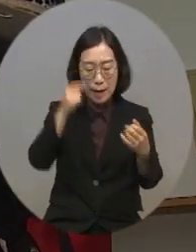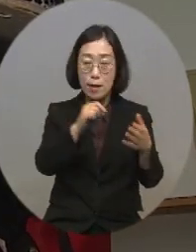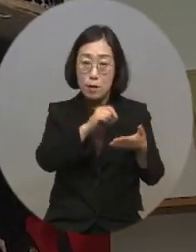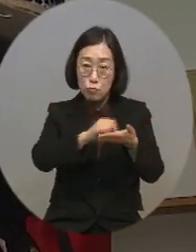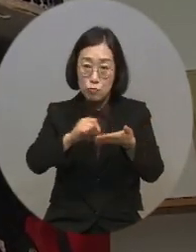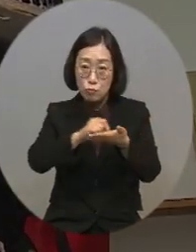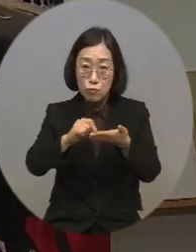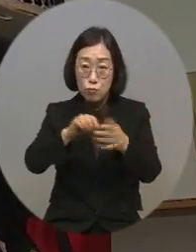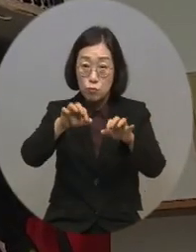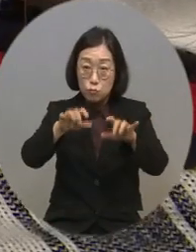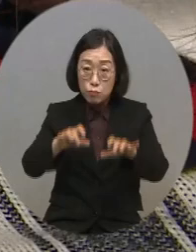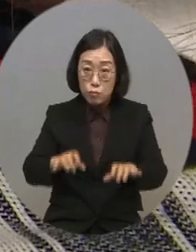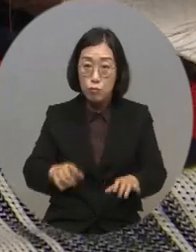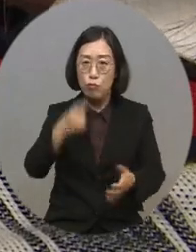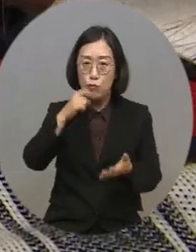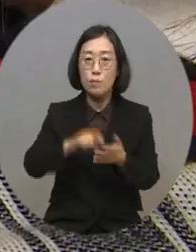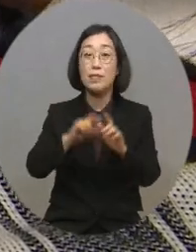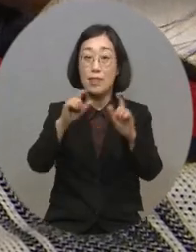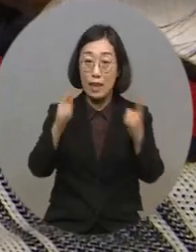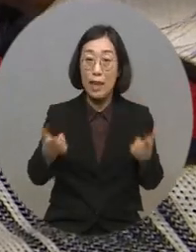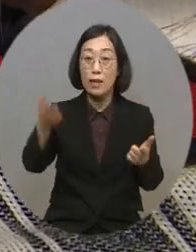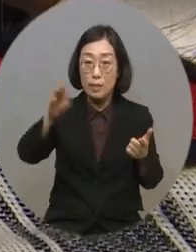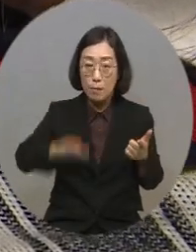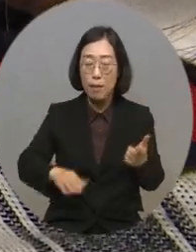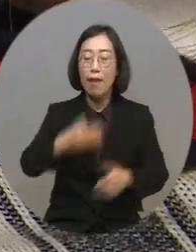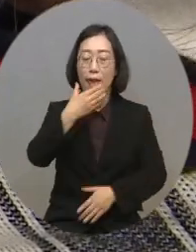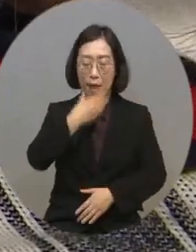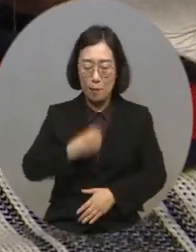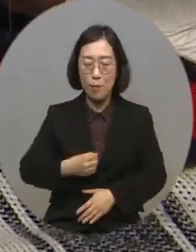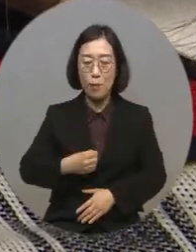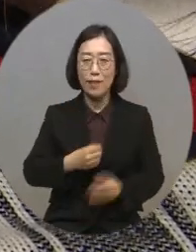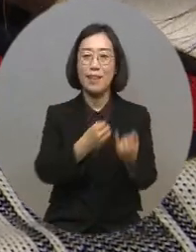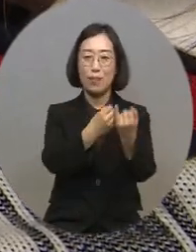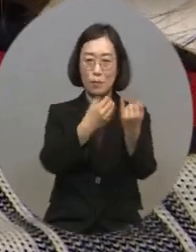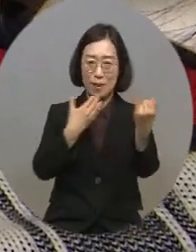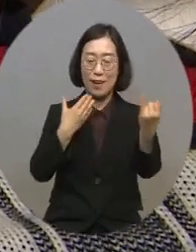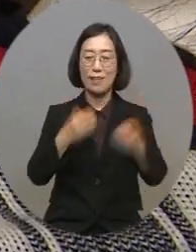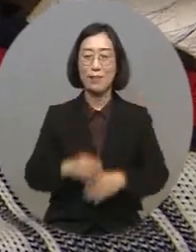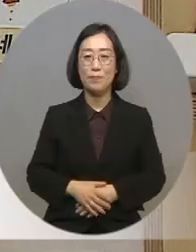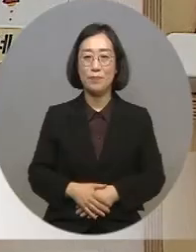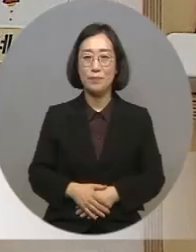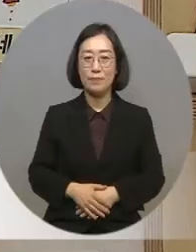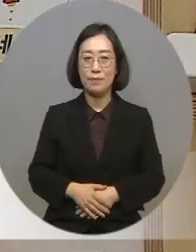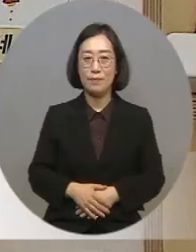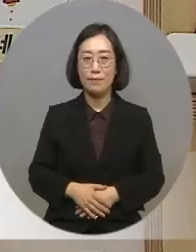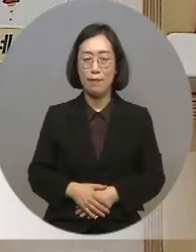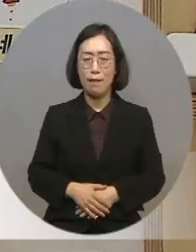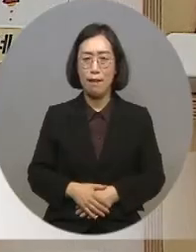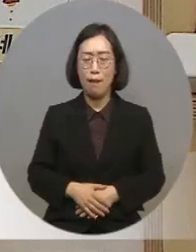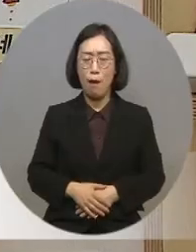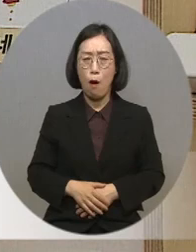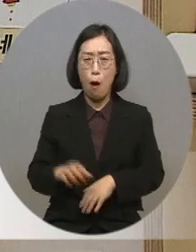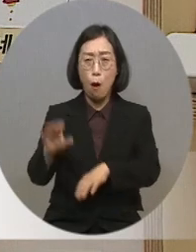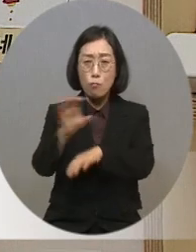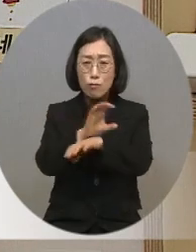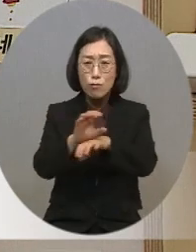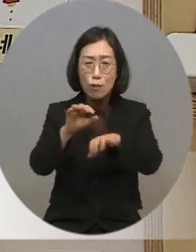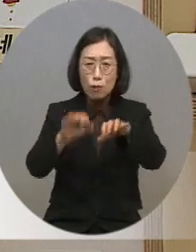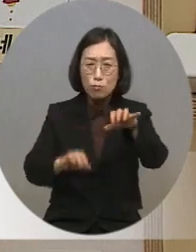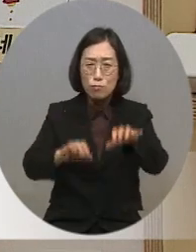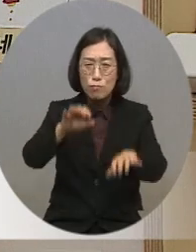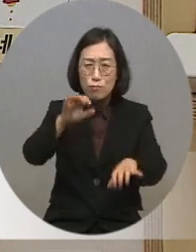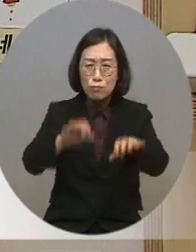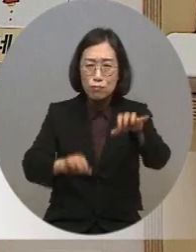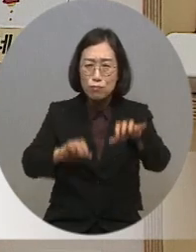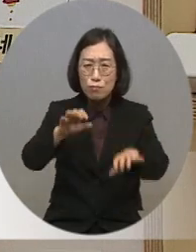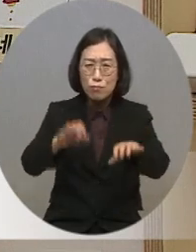수많은 역경을 거쳐야 했지만 행복한 작업이었다고 강조했습니다. 컴퓨터로 시를 쓴다는 것